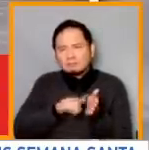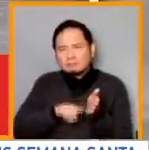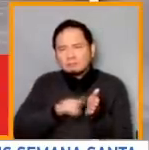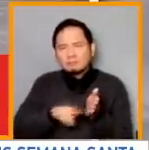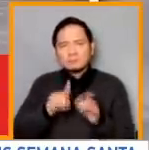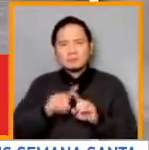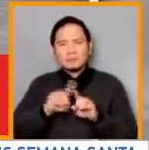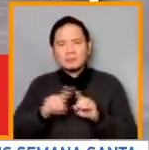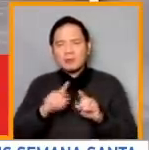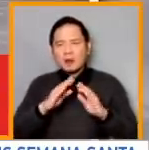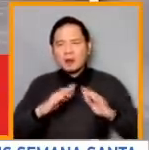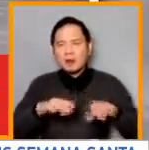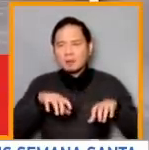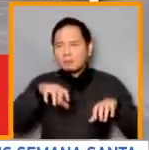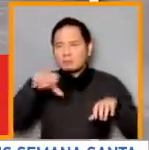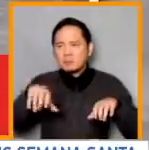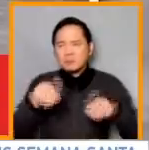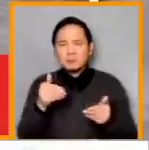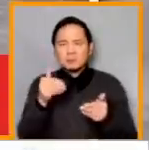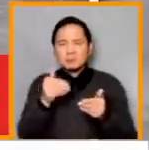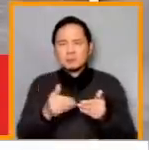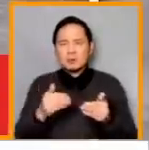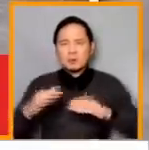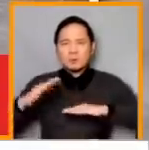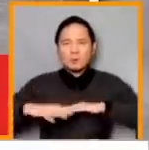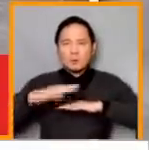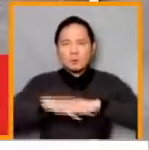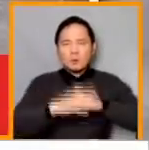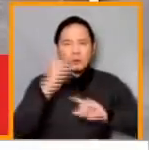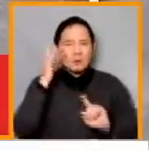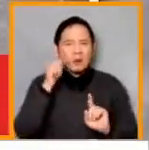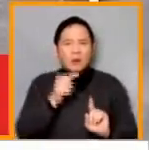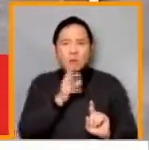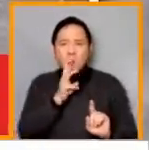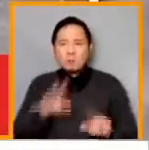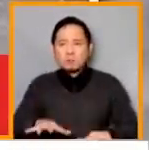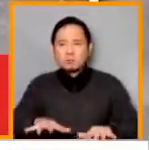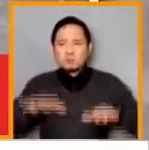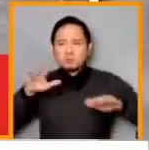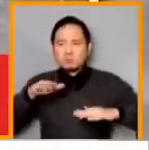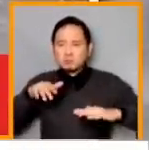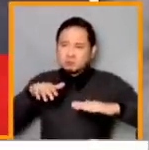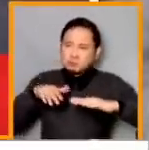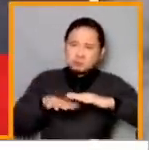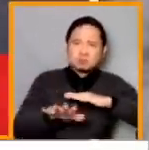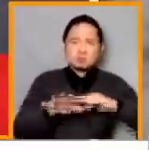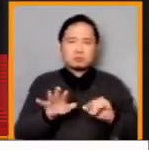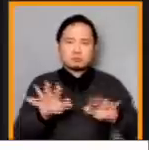Ladol na pinasok na ng baha ang ilang bahay. Inilikas sa mga otoridad ang mga binahang residente.